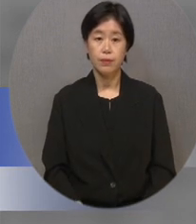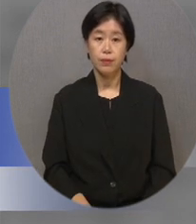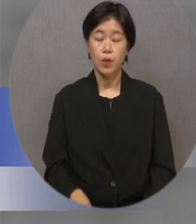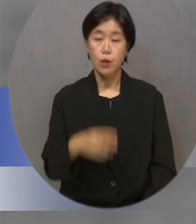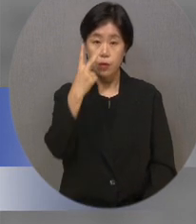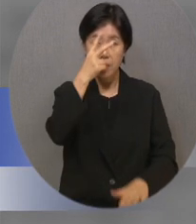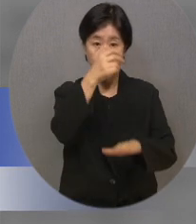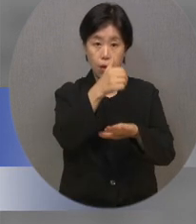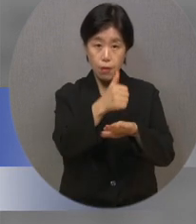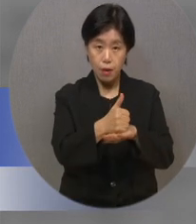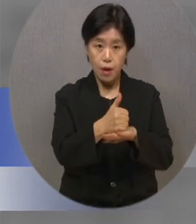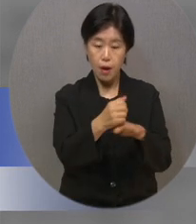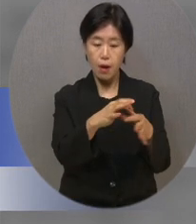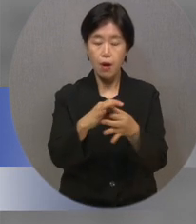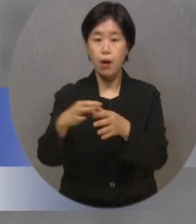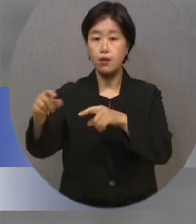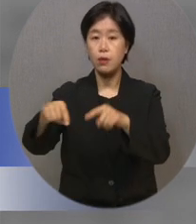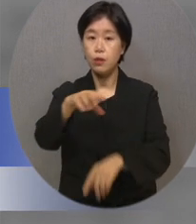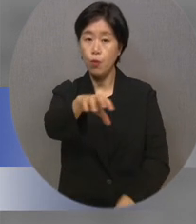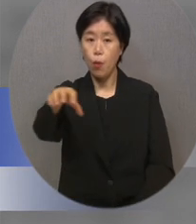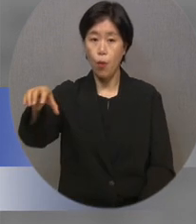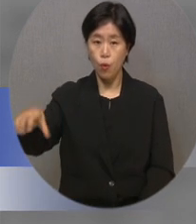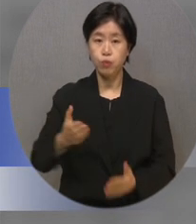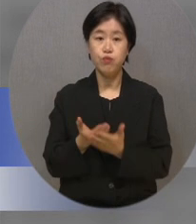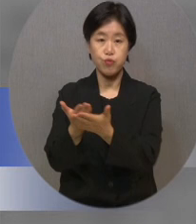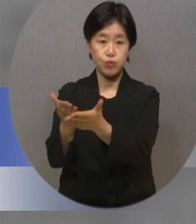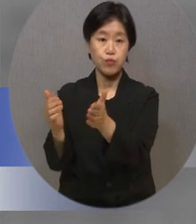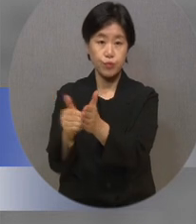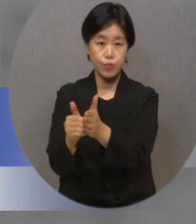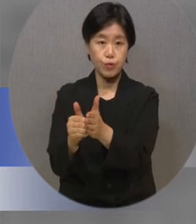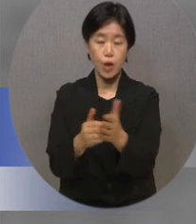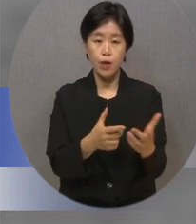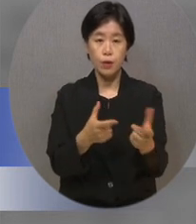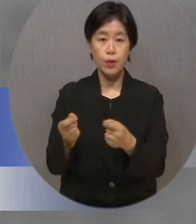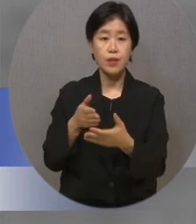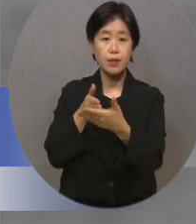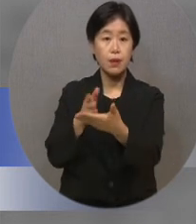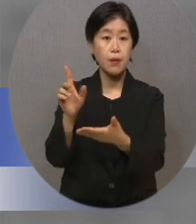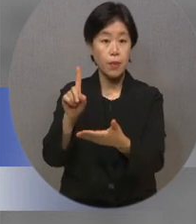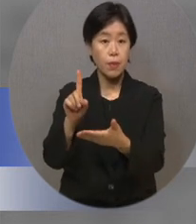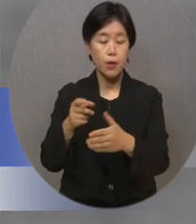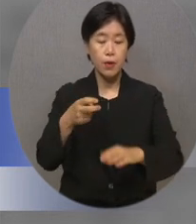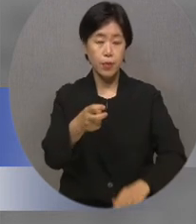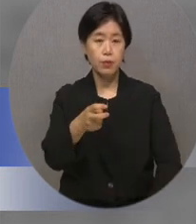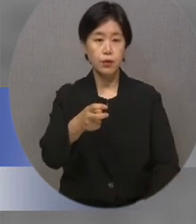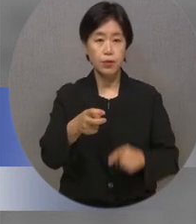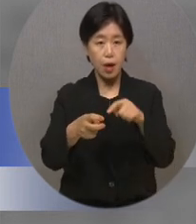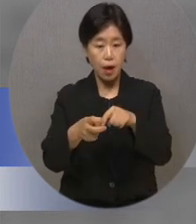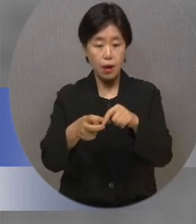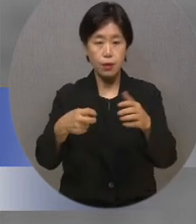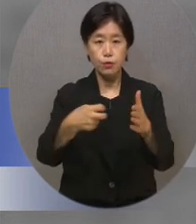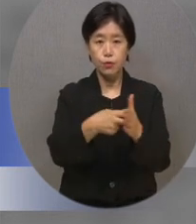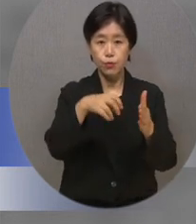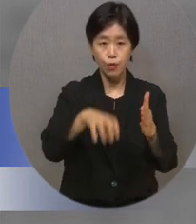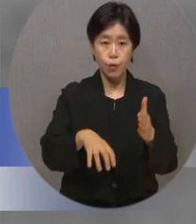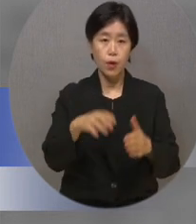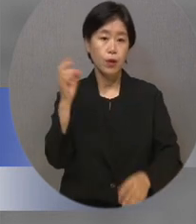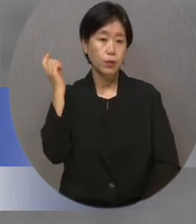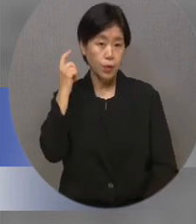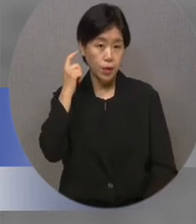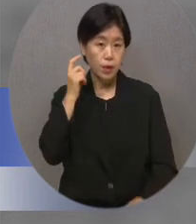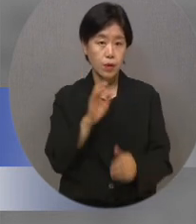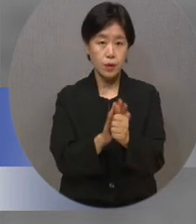조사 결과를 해당 자치구에 제시했고 공통 제시한으로 버스 내부 정류장에서의 음성지원